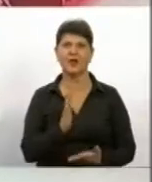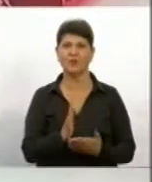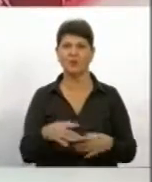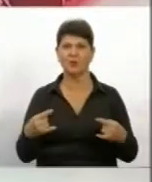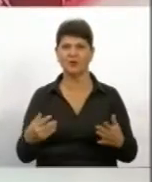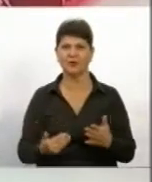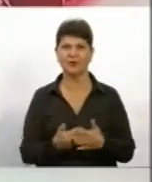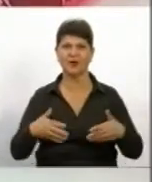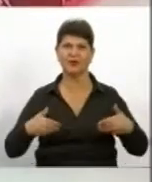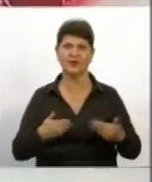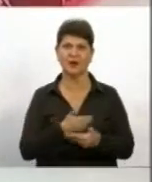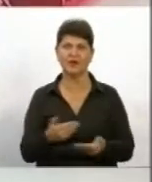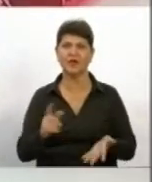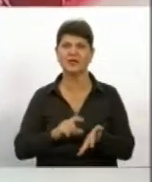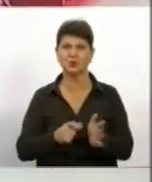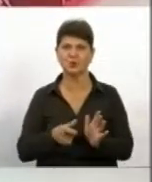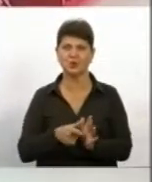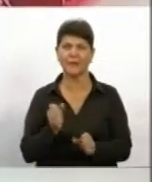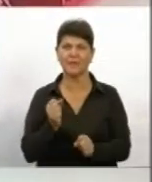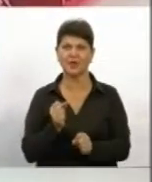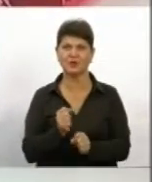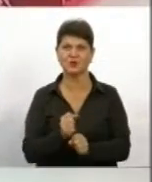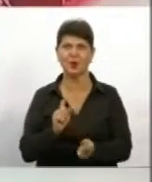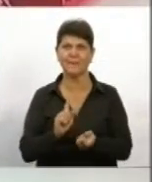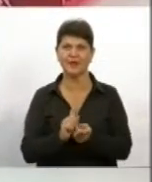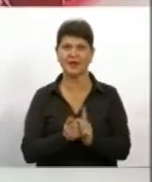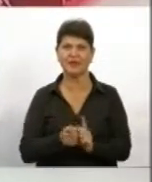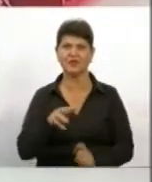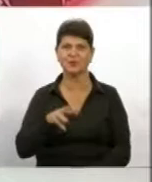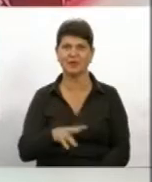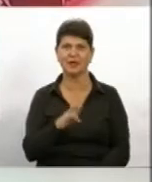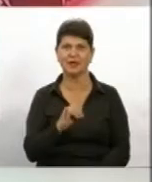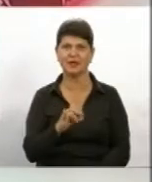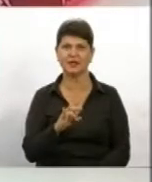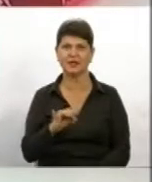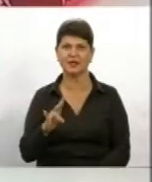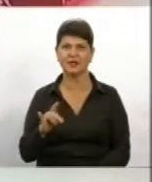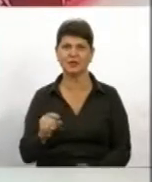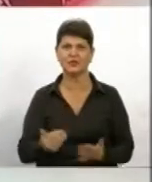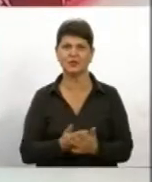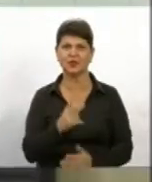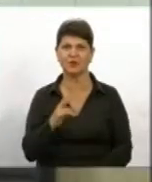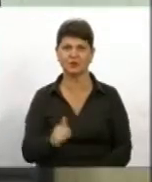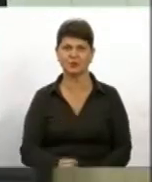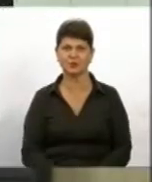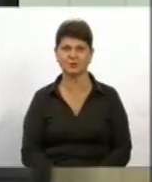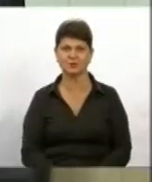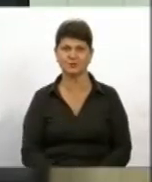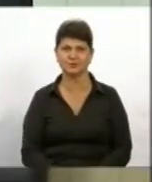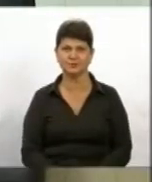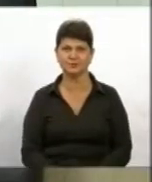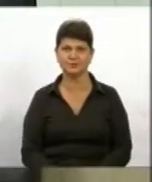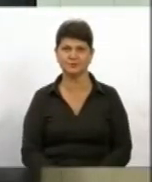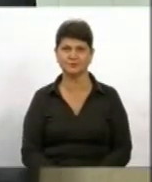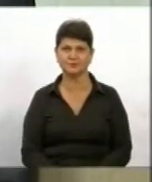прямому ефірі новини. Вітаю вас в цій студії. Разом зі мною працює сурдоперекладач Марина Нікітіна. Сьогодні у випуску.